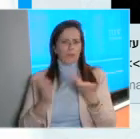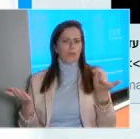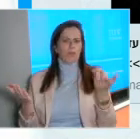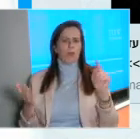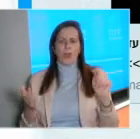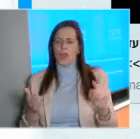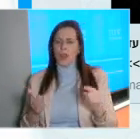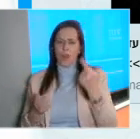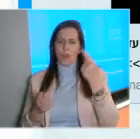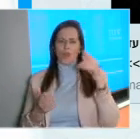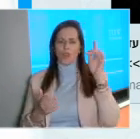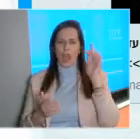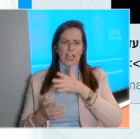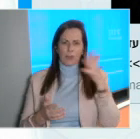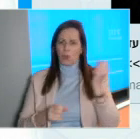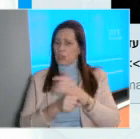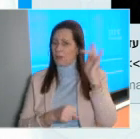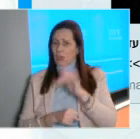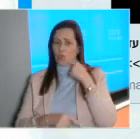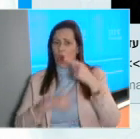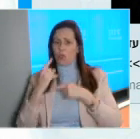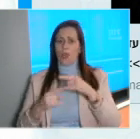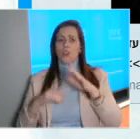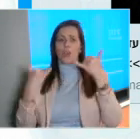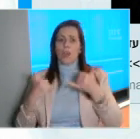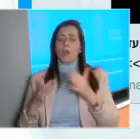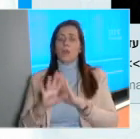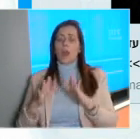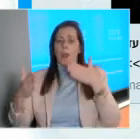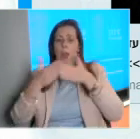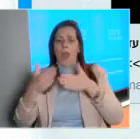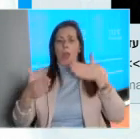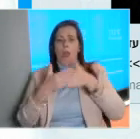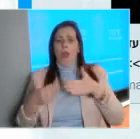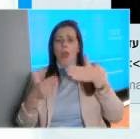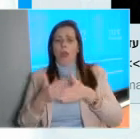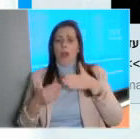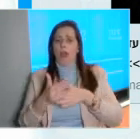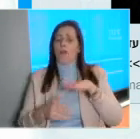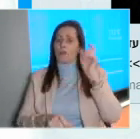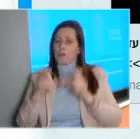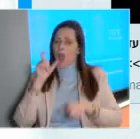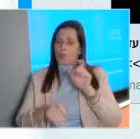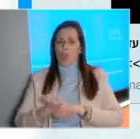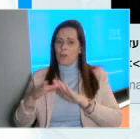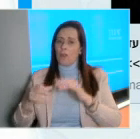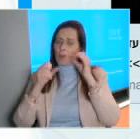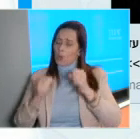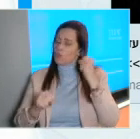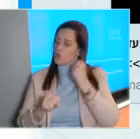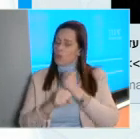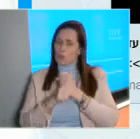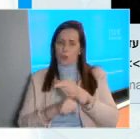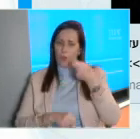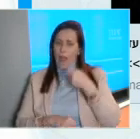מלחמת החורמה שהשמאל והעיתונות מנהלים נגדו כל השנים, אלא שכעת הוא נתקע בקיר פוליטי, וגם אנשי המחנה הלאומי